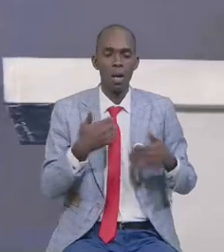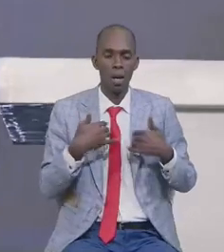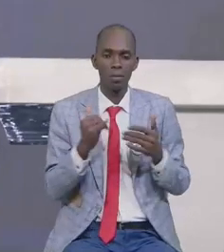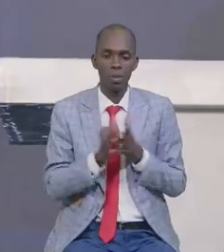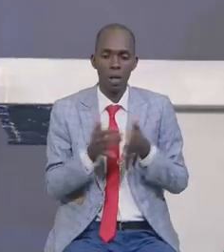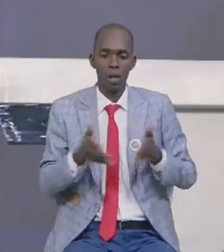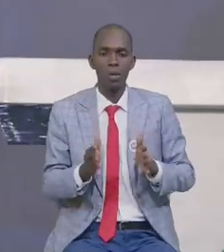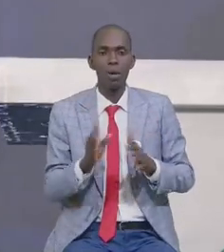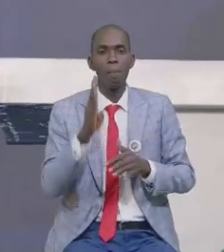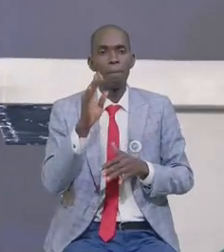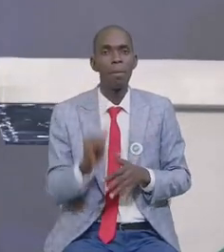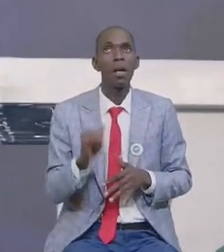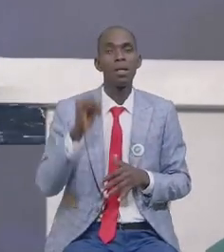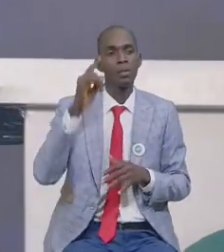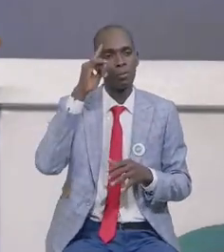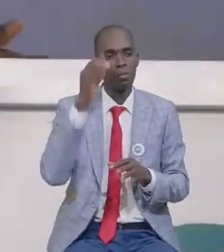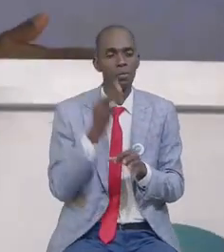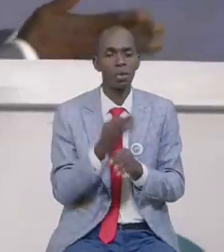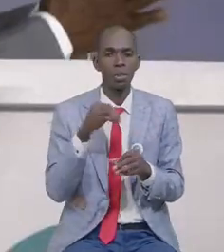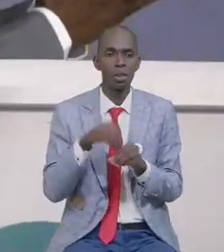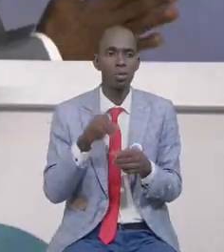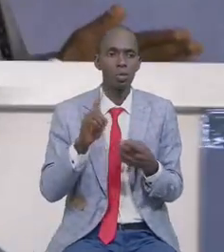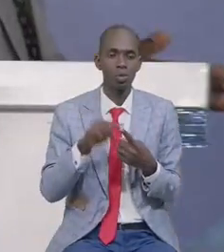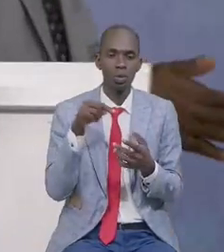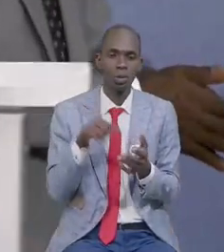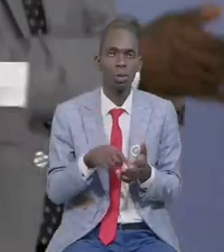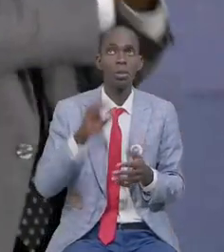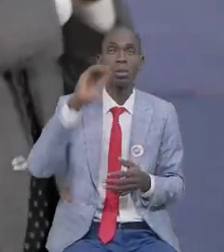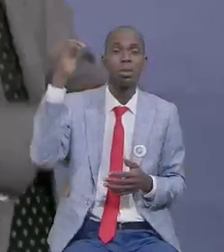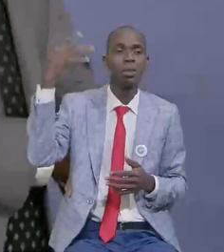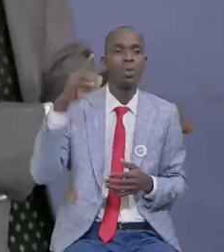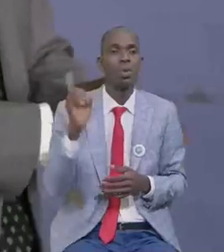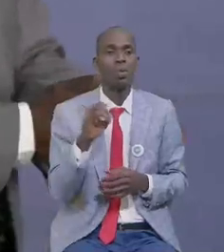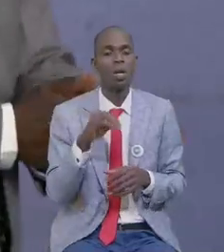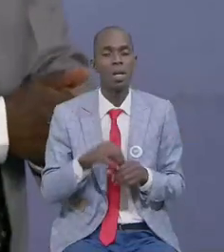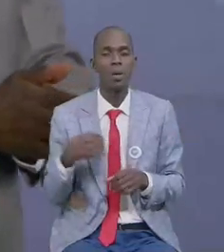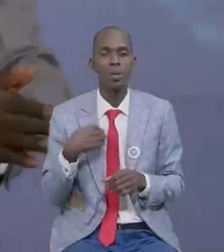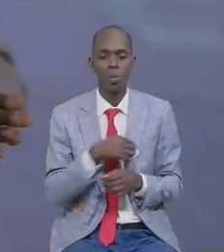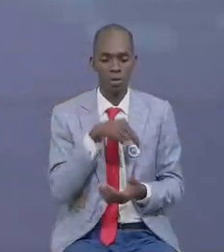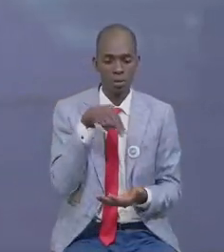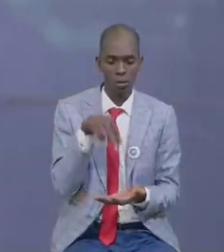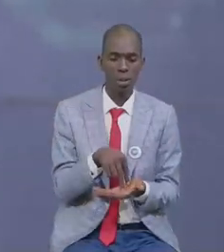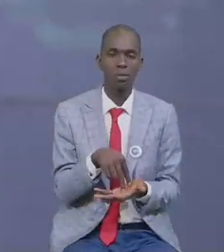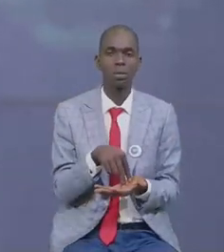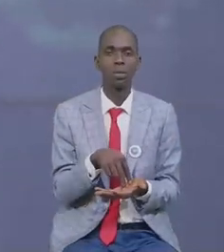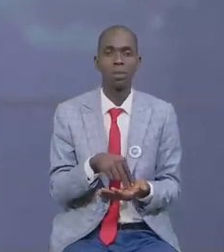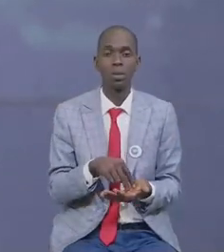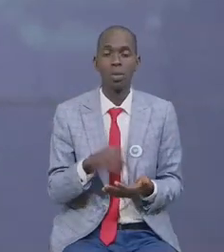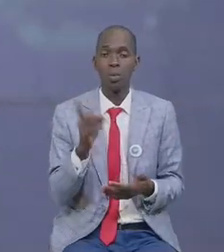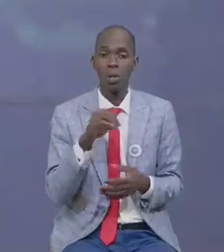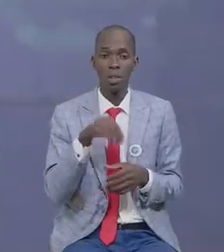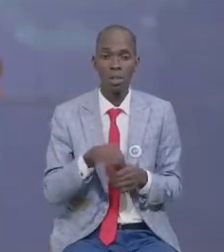foi dans laquelle nous demeurons fermes. Dans laquelle